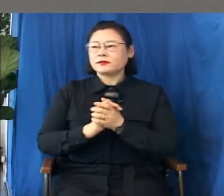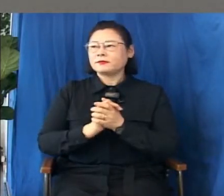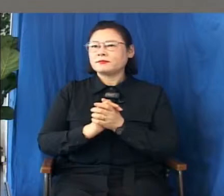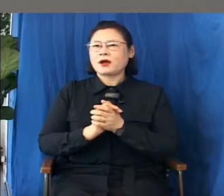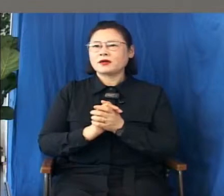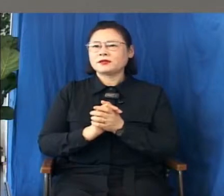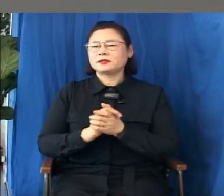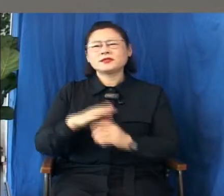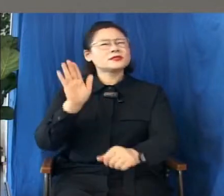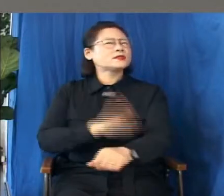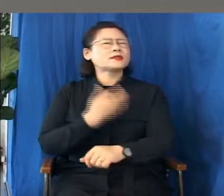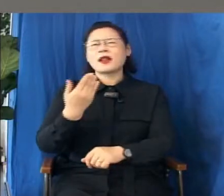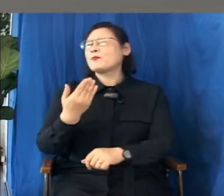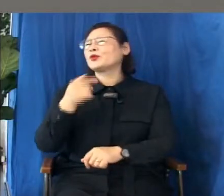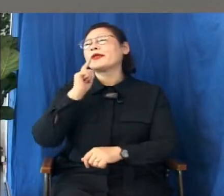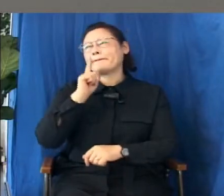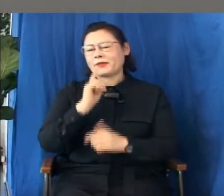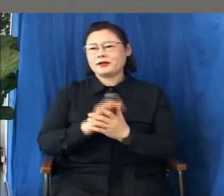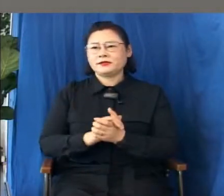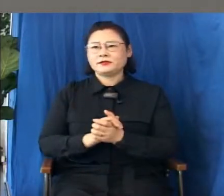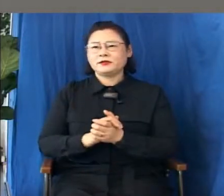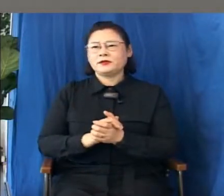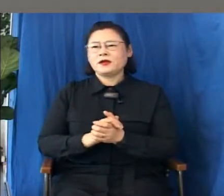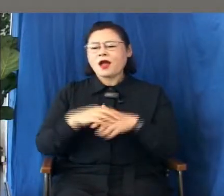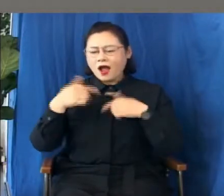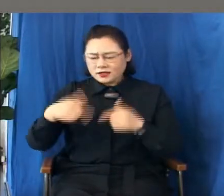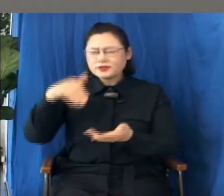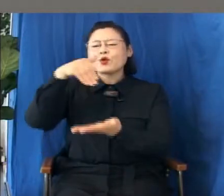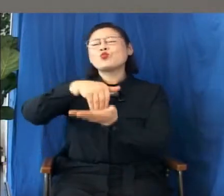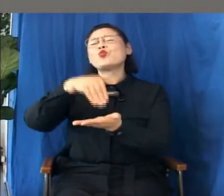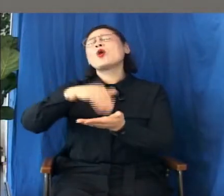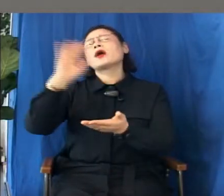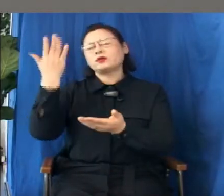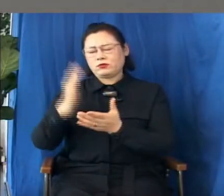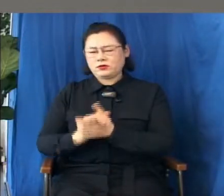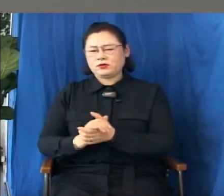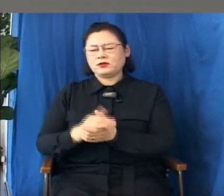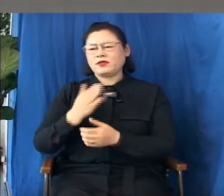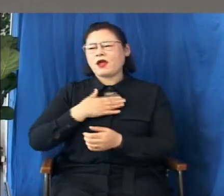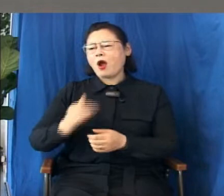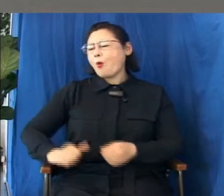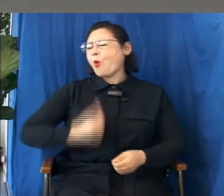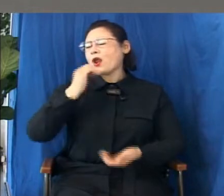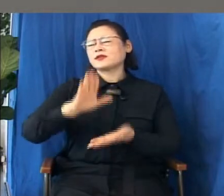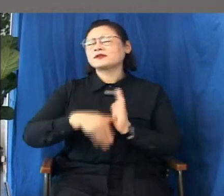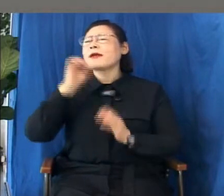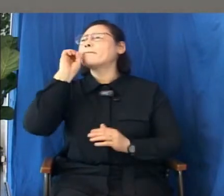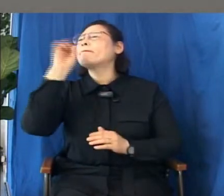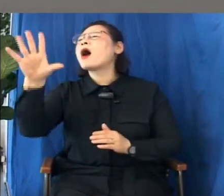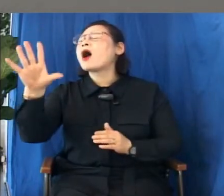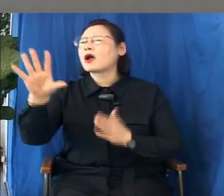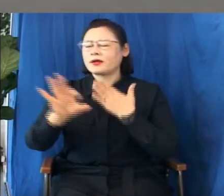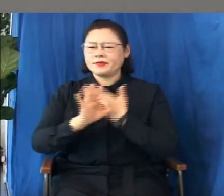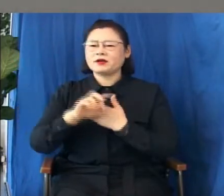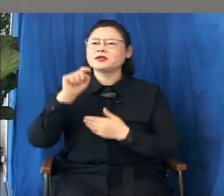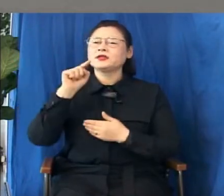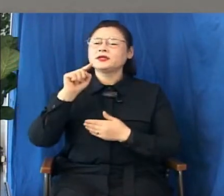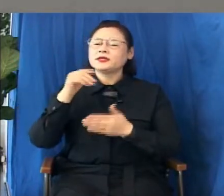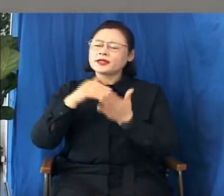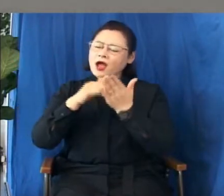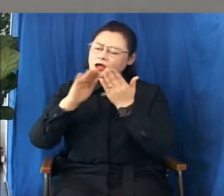대부분 화났을 때 한 말들은 후회가 됩니다. 너무 심하게 했구나. 너무 독한 말을 했구나.